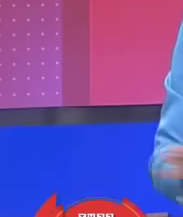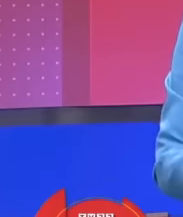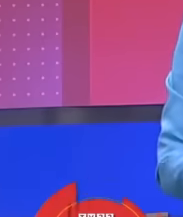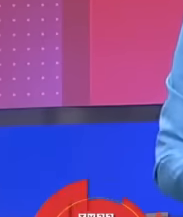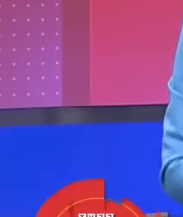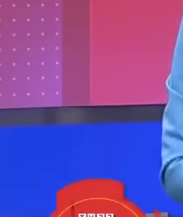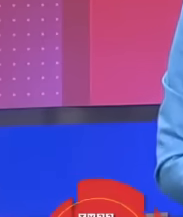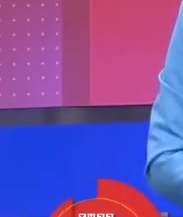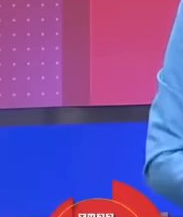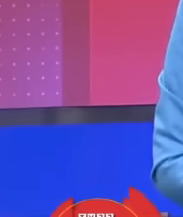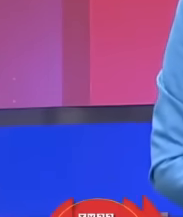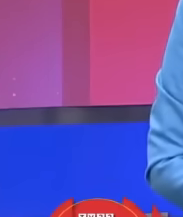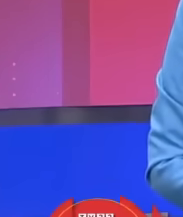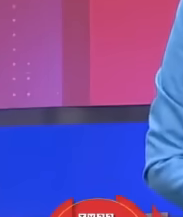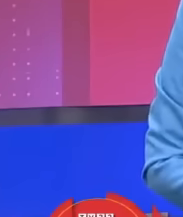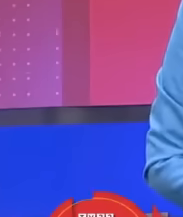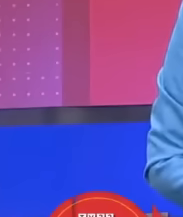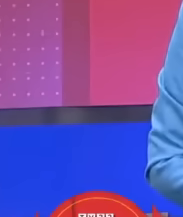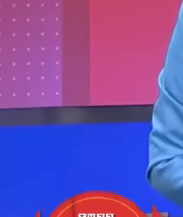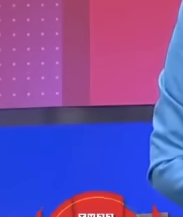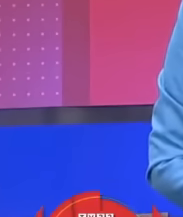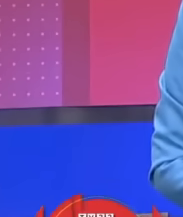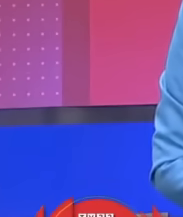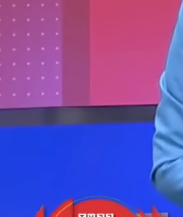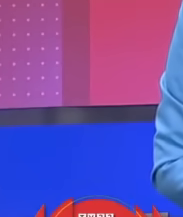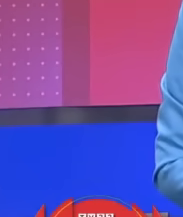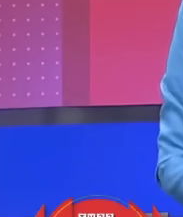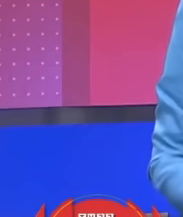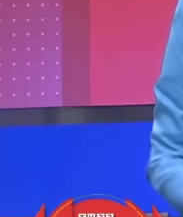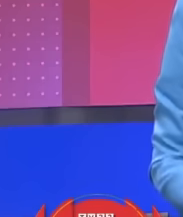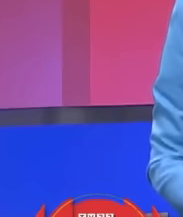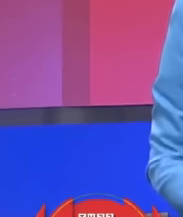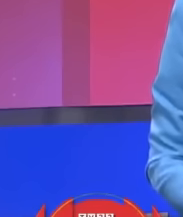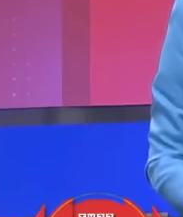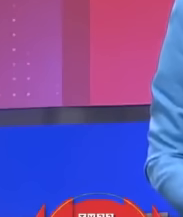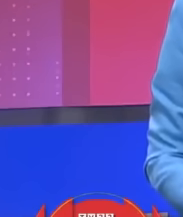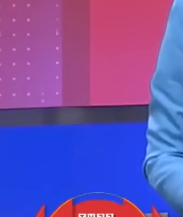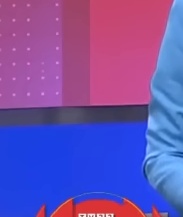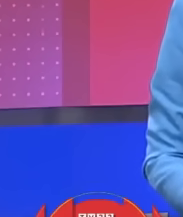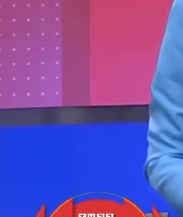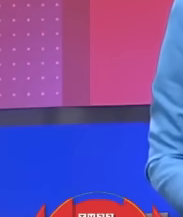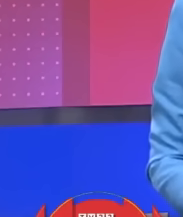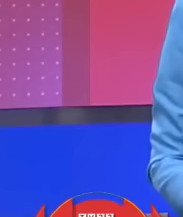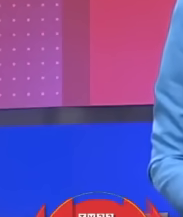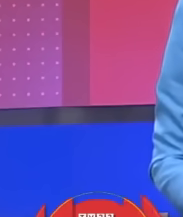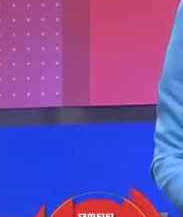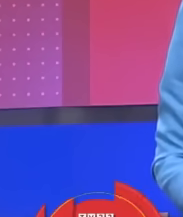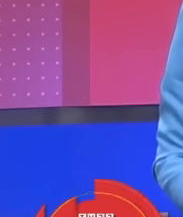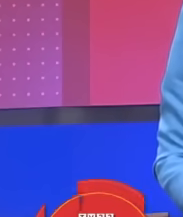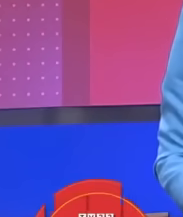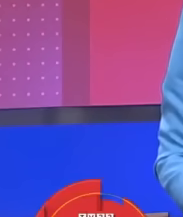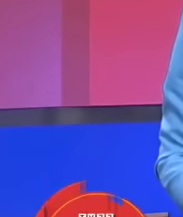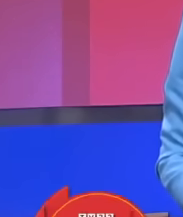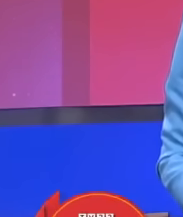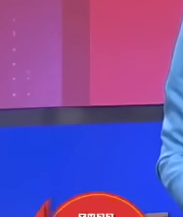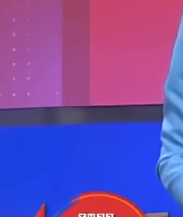ตามได้ทราบกันนะคะ รอดูไปท่านผู้ชมครับราคาน้ำมันมีผลแน่แล้วถ้าเกิดเป็นแบบนี้นะไอ้ค่าครองชีพเงินเฟ้อขึ้นไปอีกแล้วถ้าเงินเฟ้อด